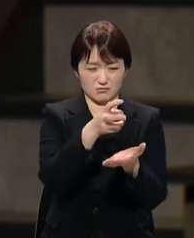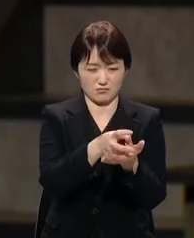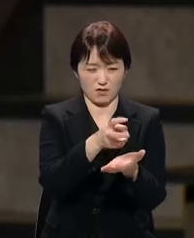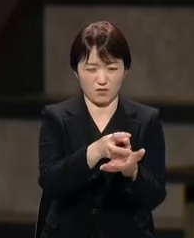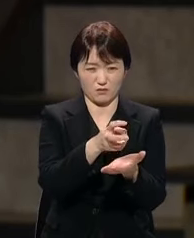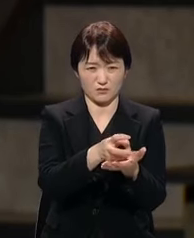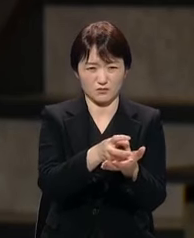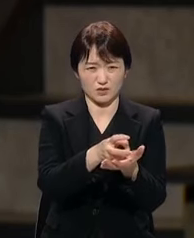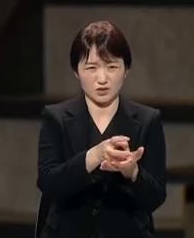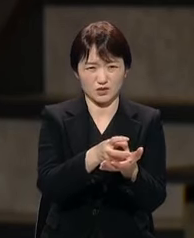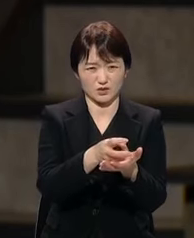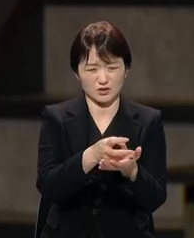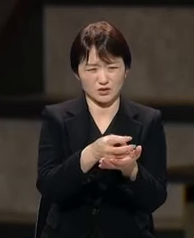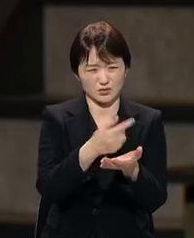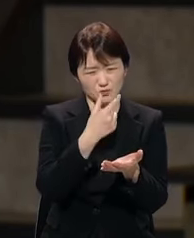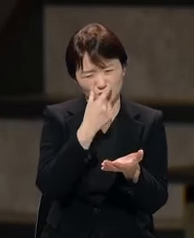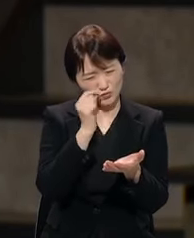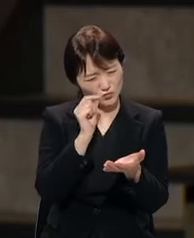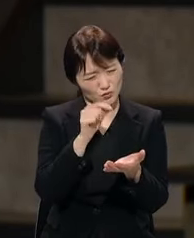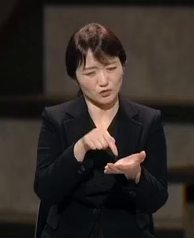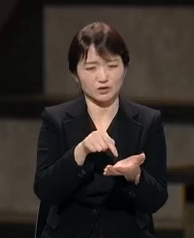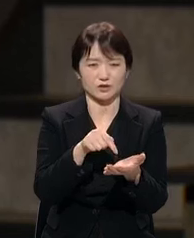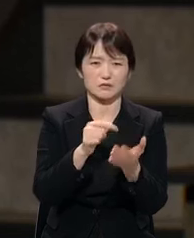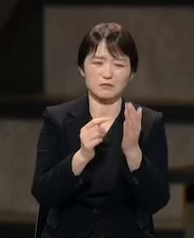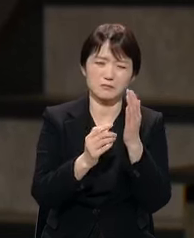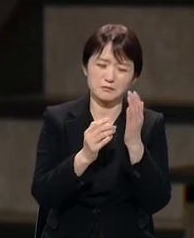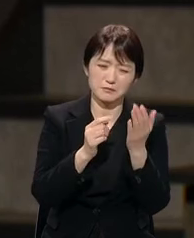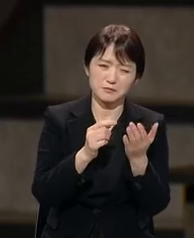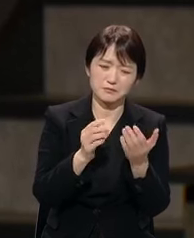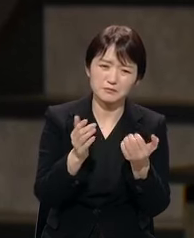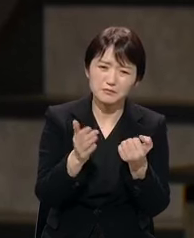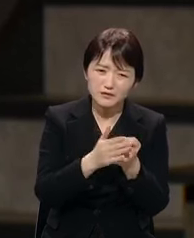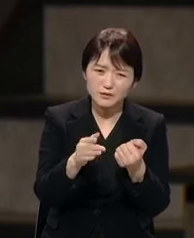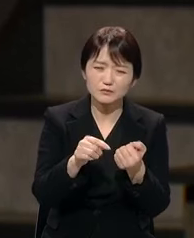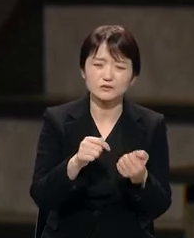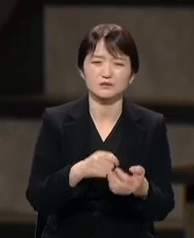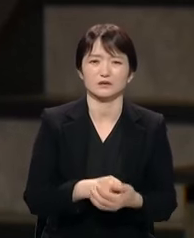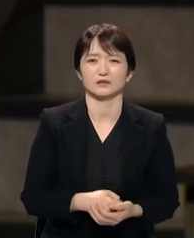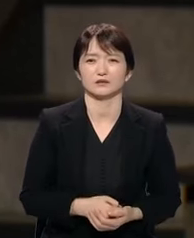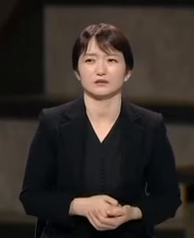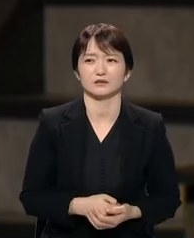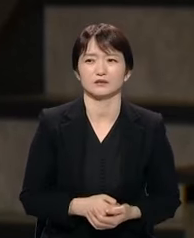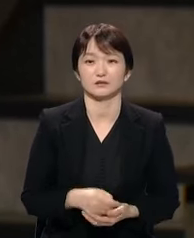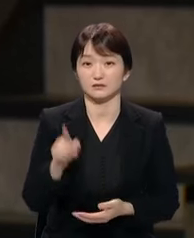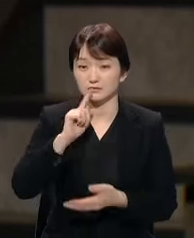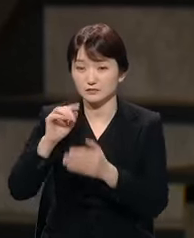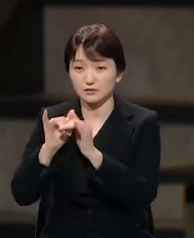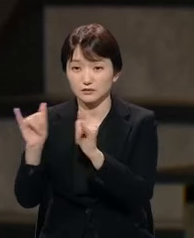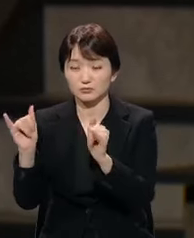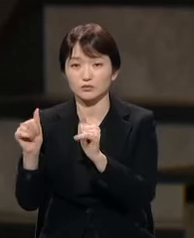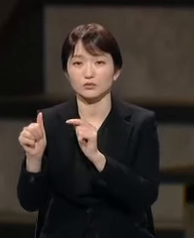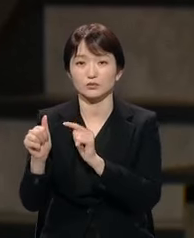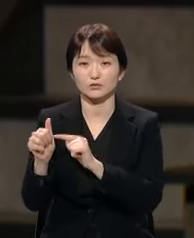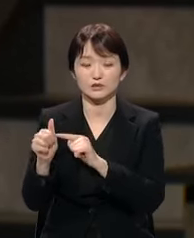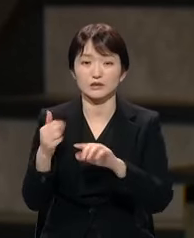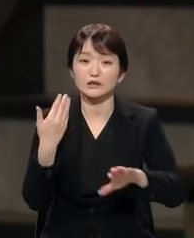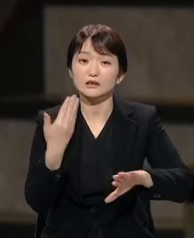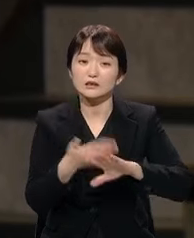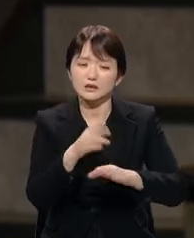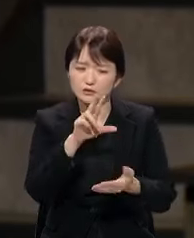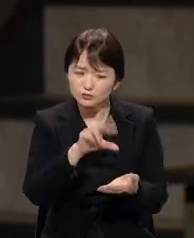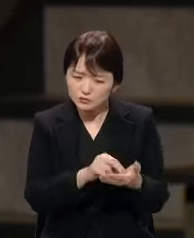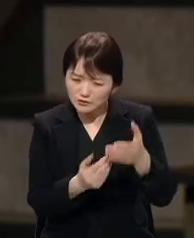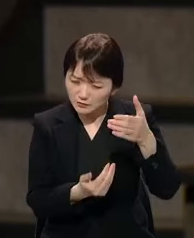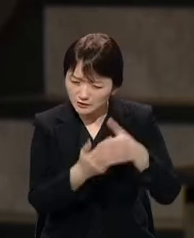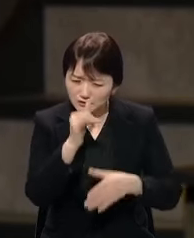해서 이제 발생이 된 문제인데 실제로 이 제보자에 따르면 지금 뭐 또 다른 문제가 지금 예상이 된다라고